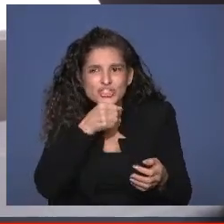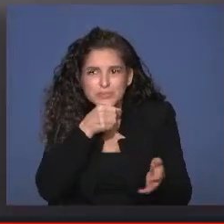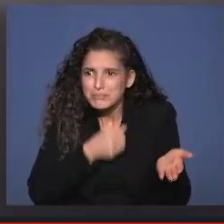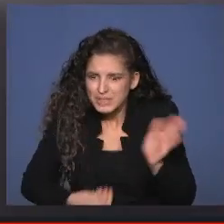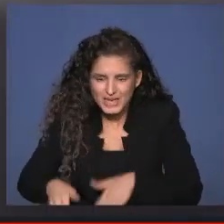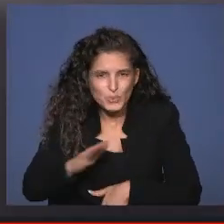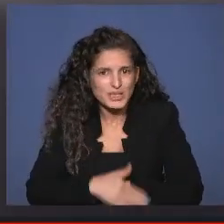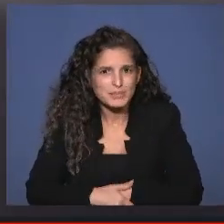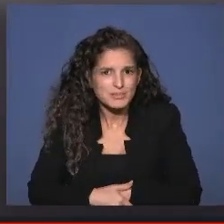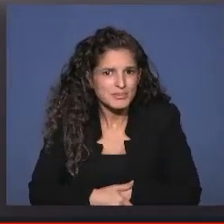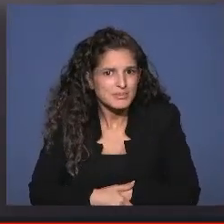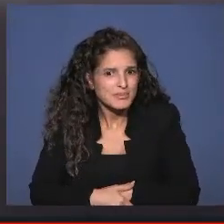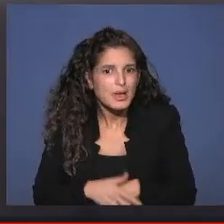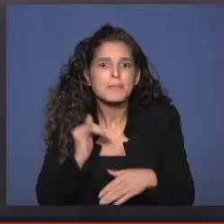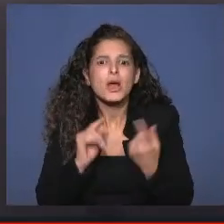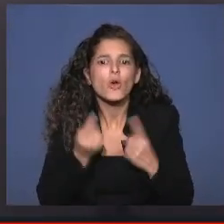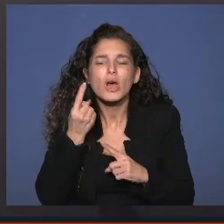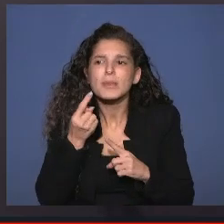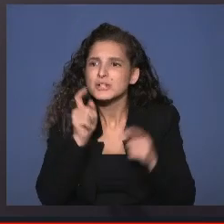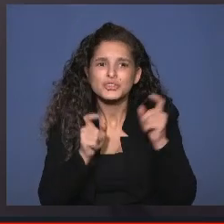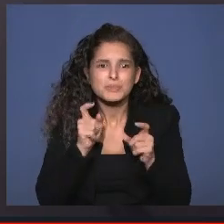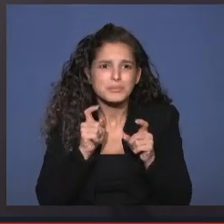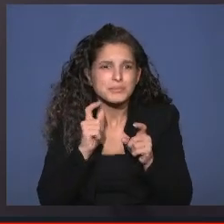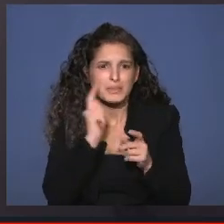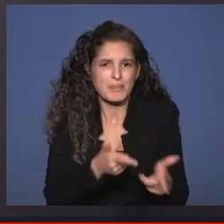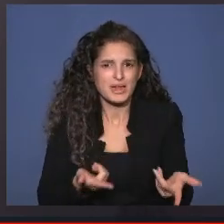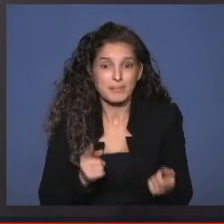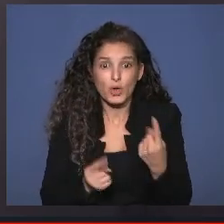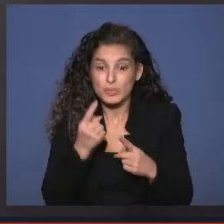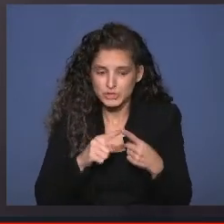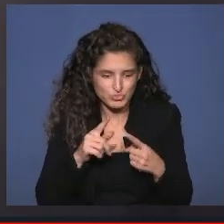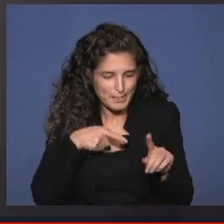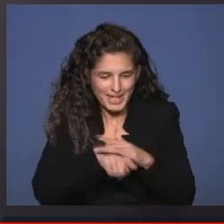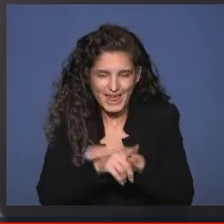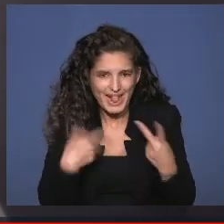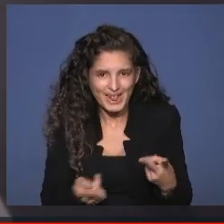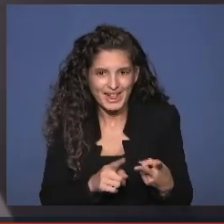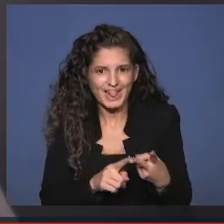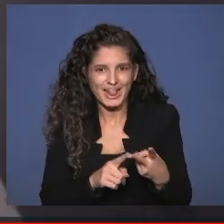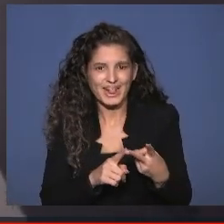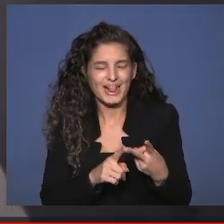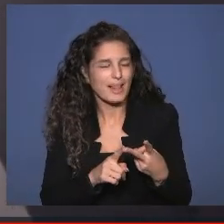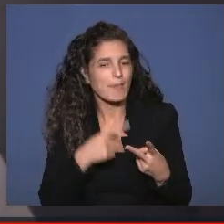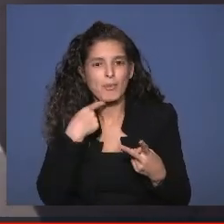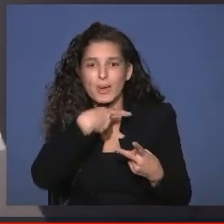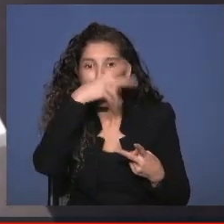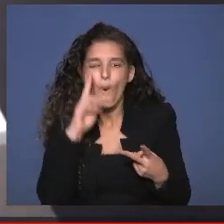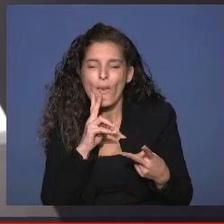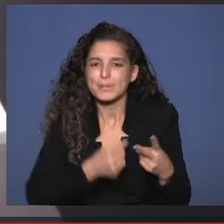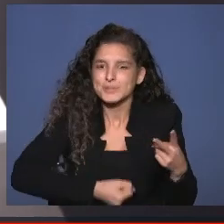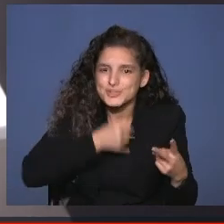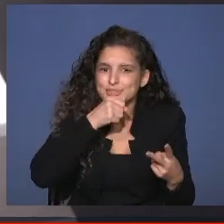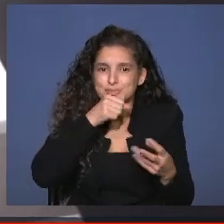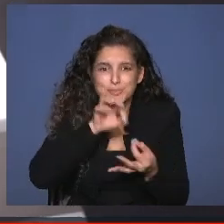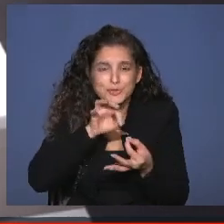טיטולים. מה קורה עם אלה שהם הם, הם בלי ממד? מה קורה עם אלה שאין להם מקלט? מה קורה עם, עם, עם, עם, עם הורים,